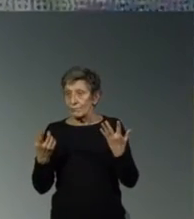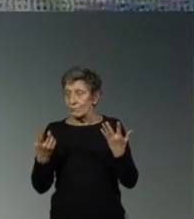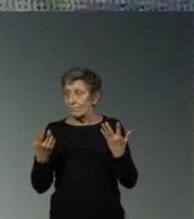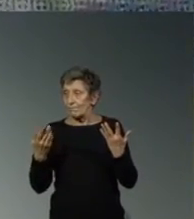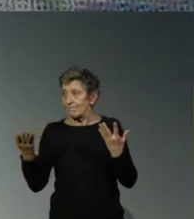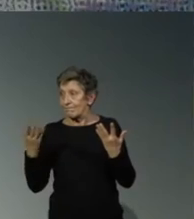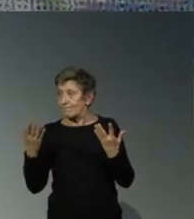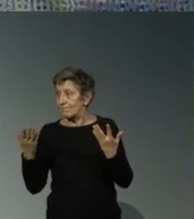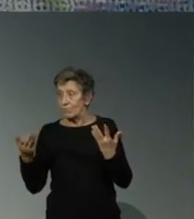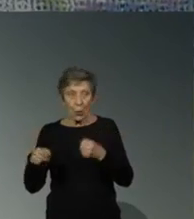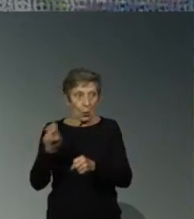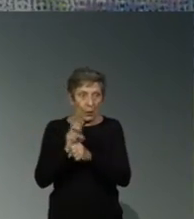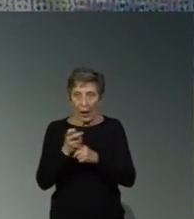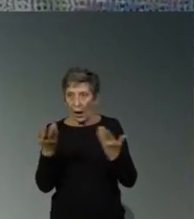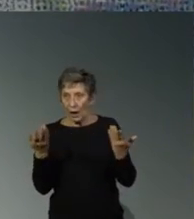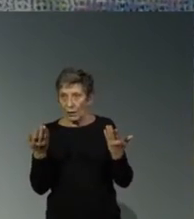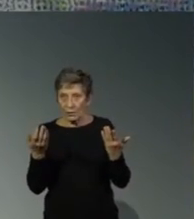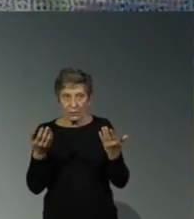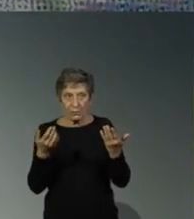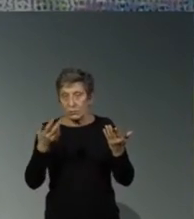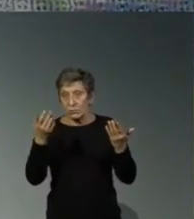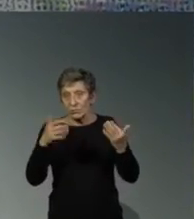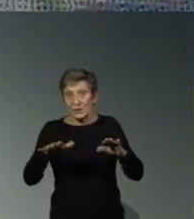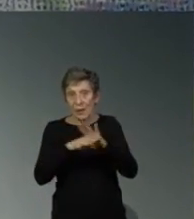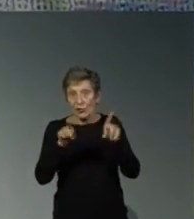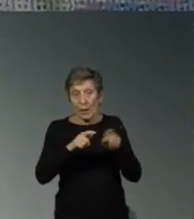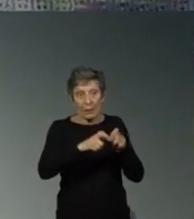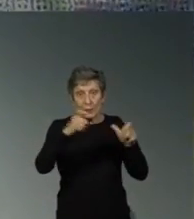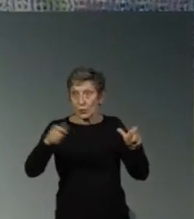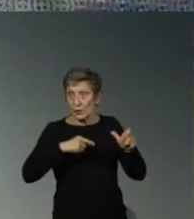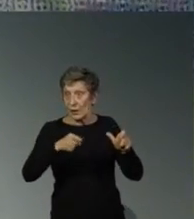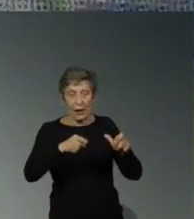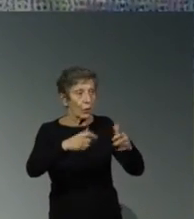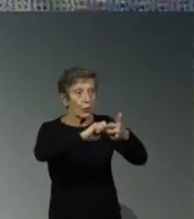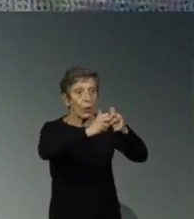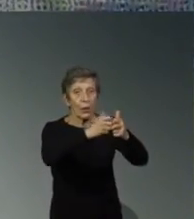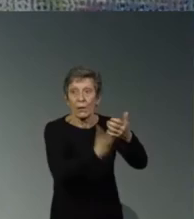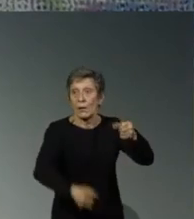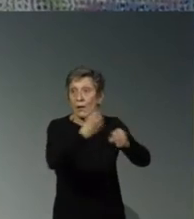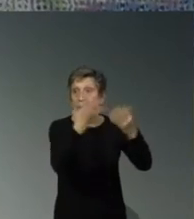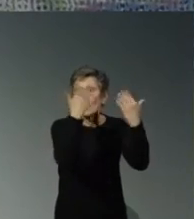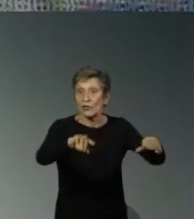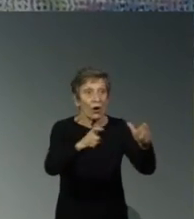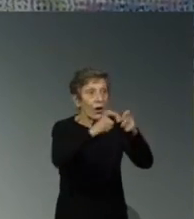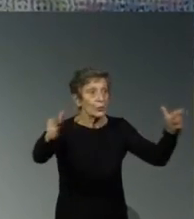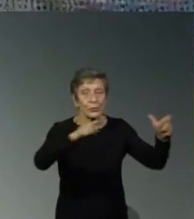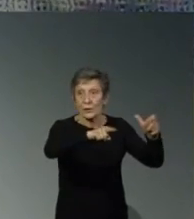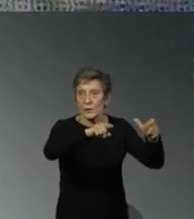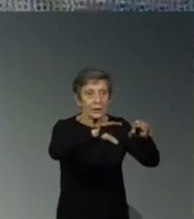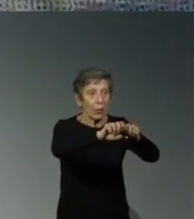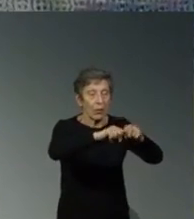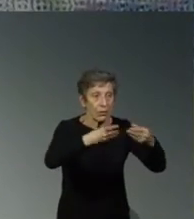schéma industriel où on reçoit de manière passive des applicatifs déjà structurés et qui restructurent nos pratiques à notre insu sans qu'on